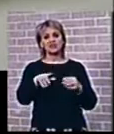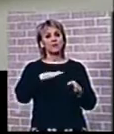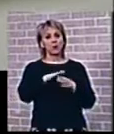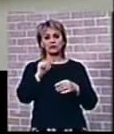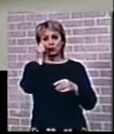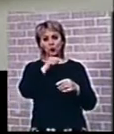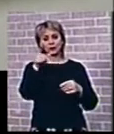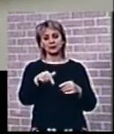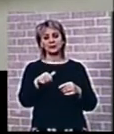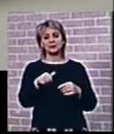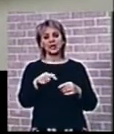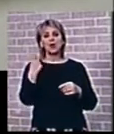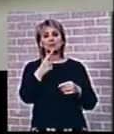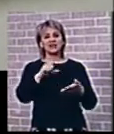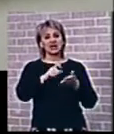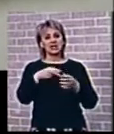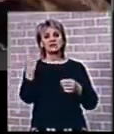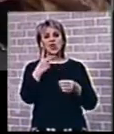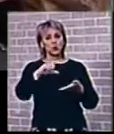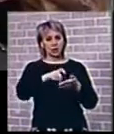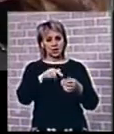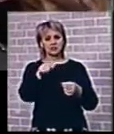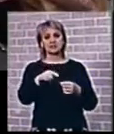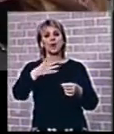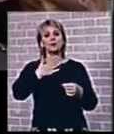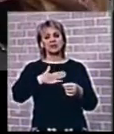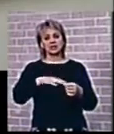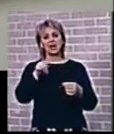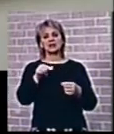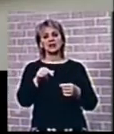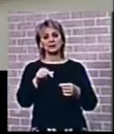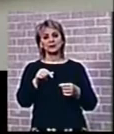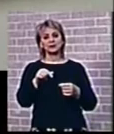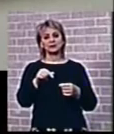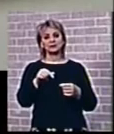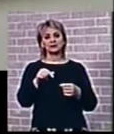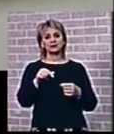год, и первый класс, и второй. Приятно,